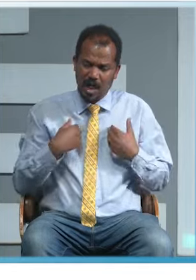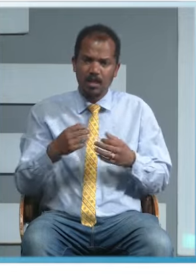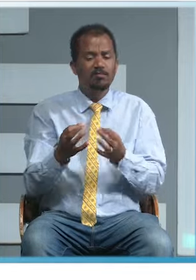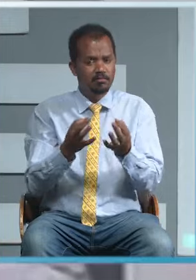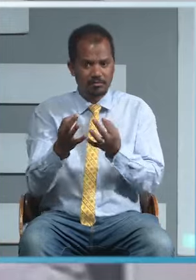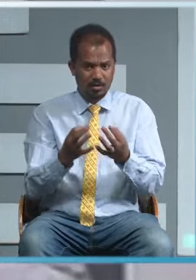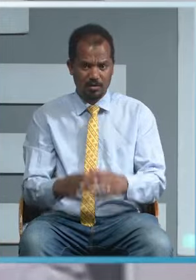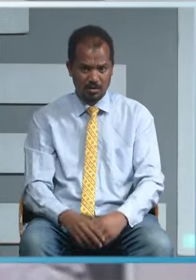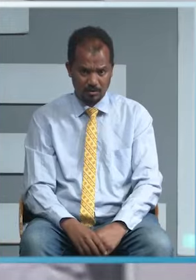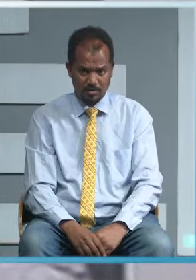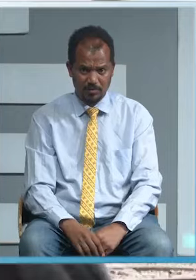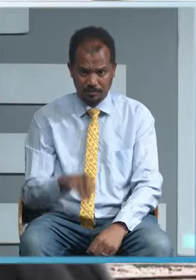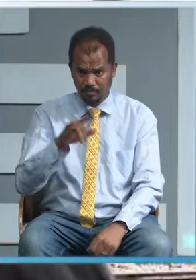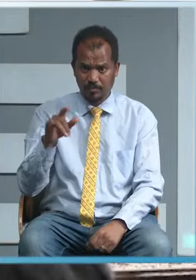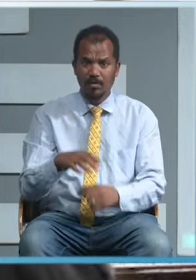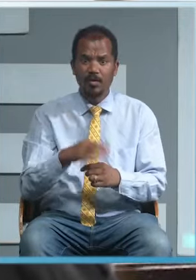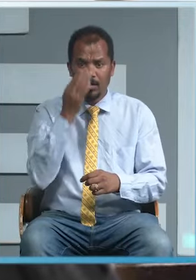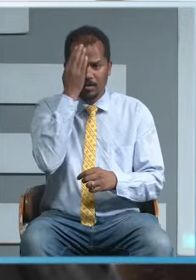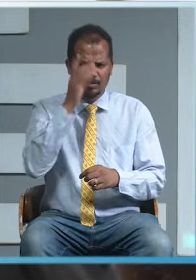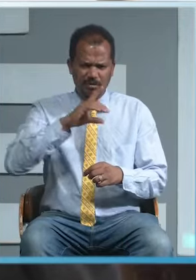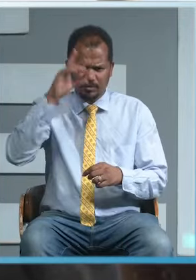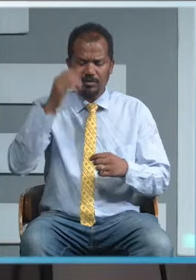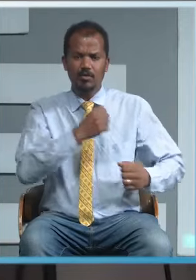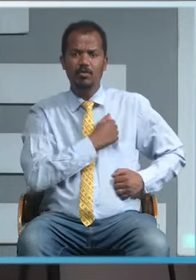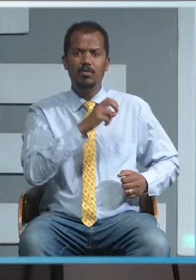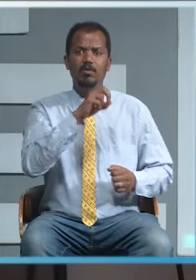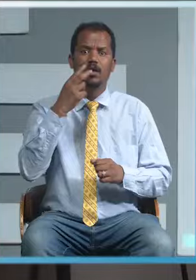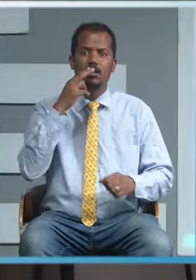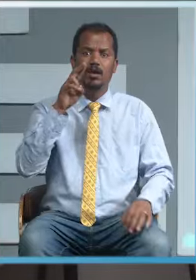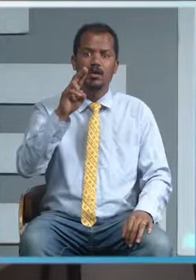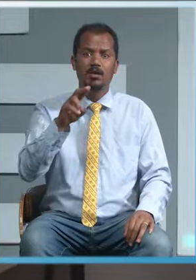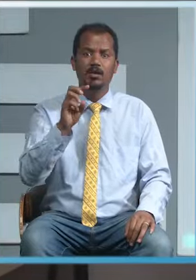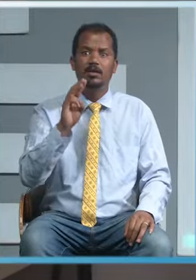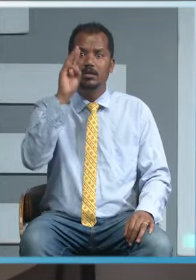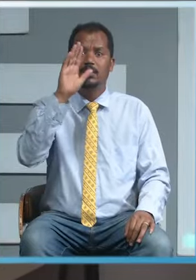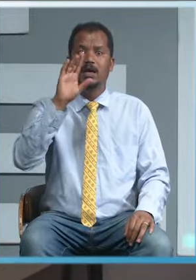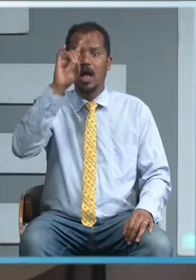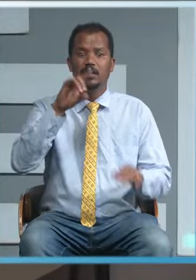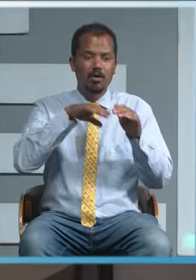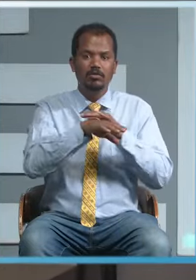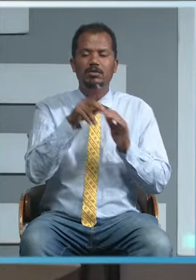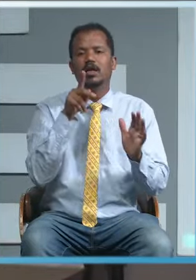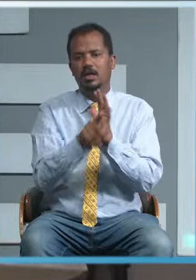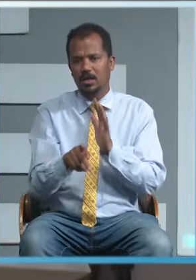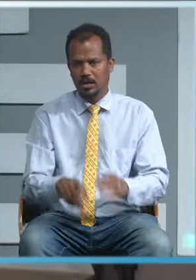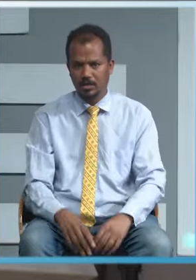እንዳለ ተገለጸ። ከውጭ የእስራኤል ከፍተኛ ወታደራዊ አዛዥ በሰሜን ጋዛ ውስጥ